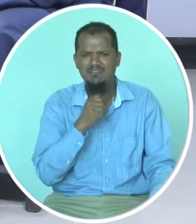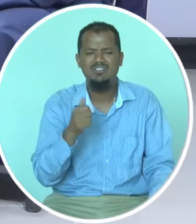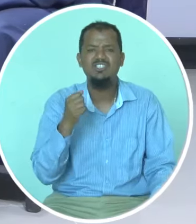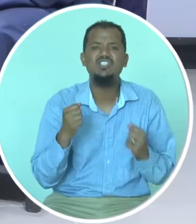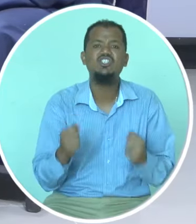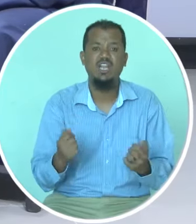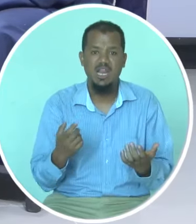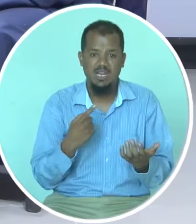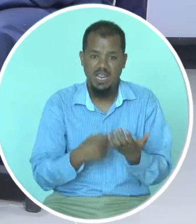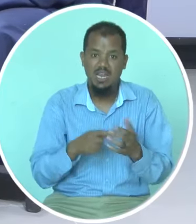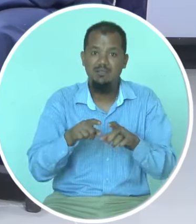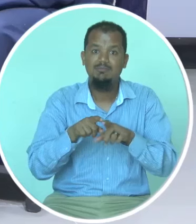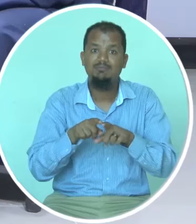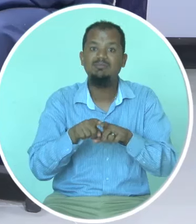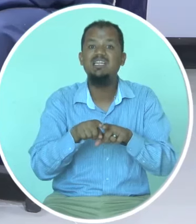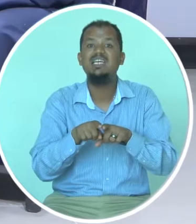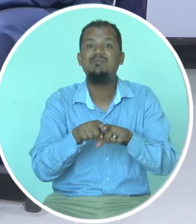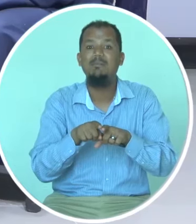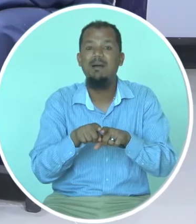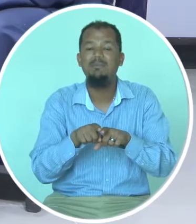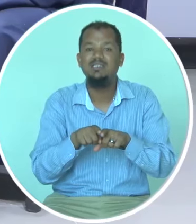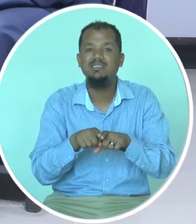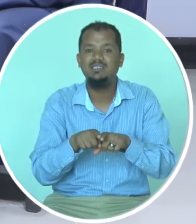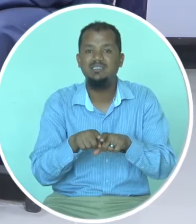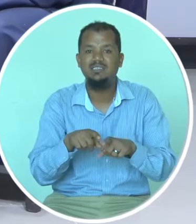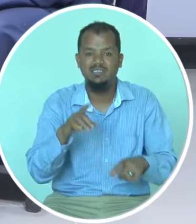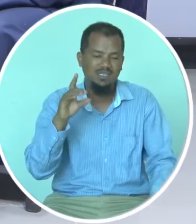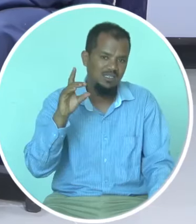ይችላልና ይሄንን ምንግባባበት